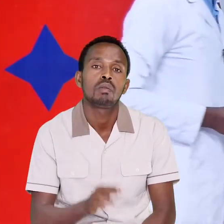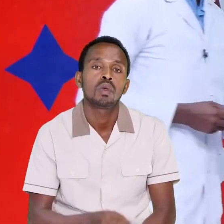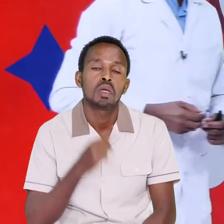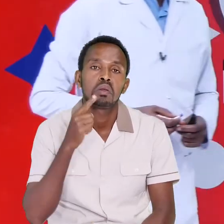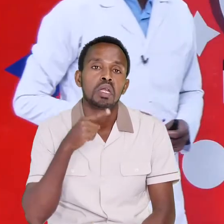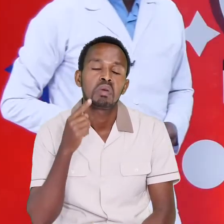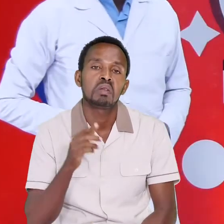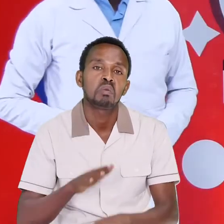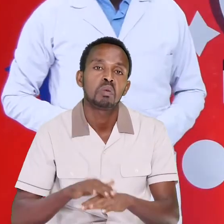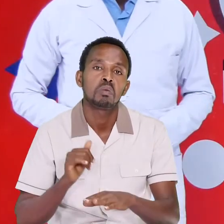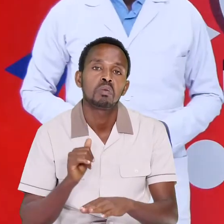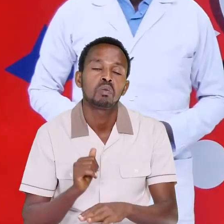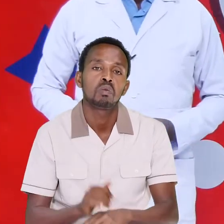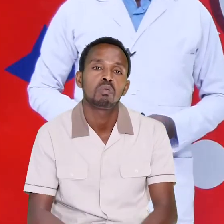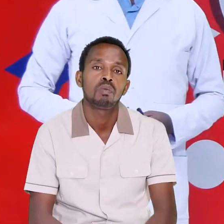jedhamanii waamamu.